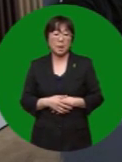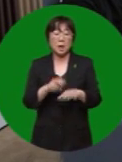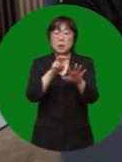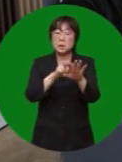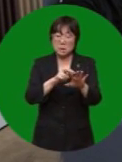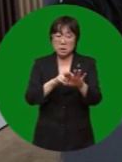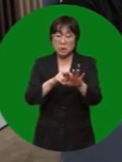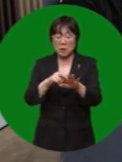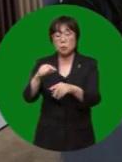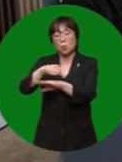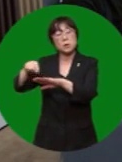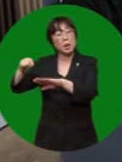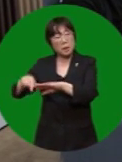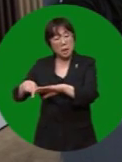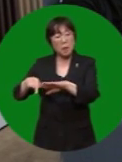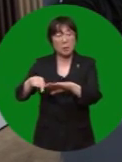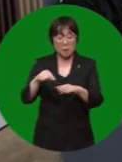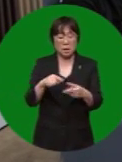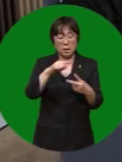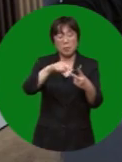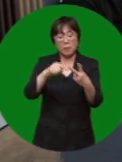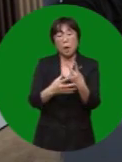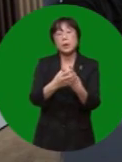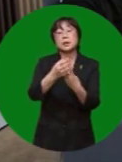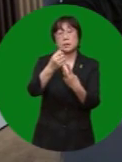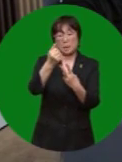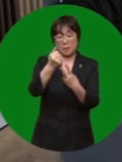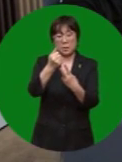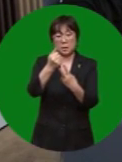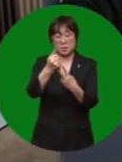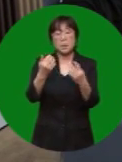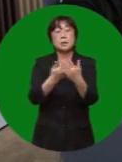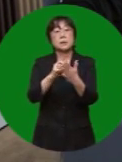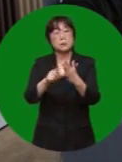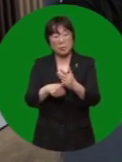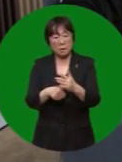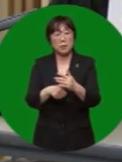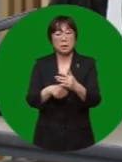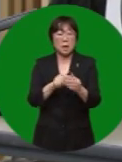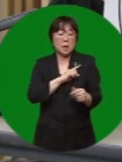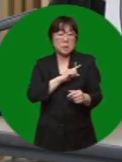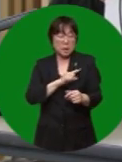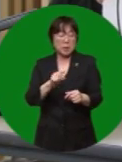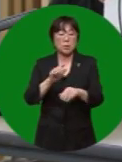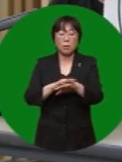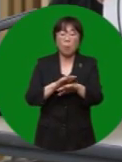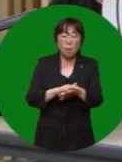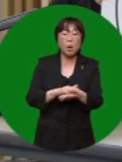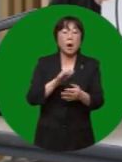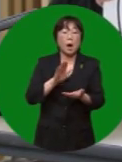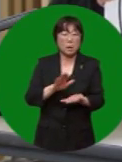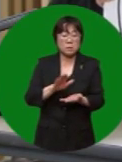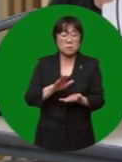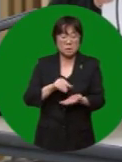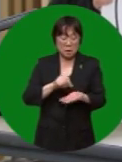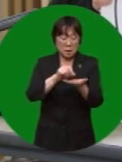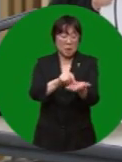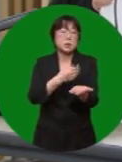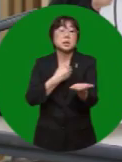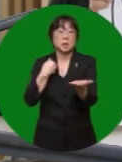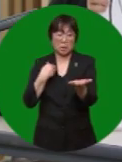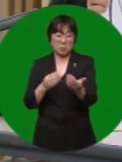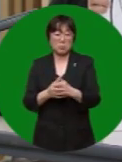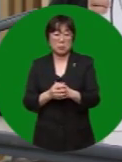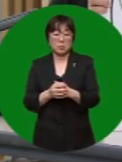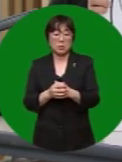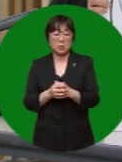断とやっぱ設計っていうのがまず一体になってたら、さっきこういう方法がありますっていうのを提示できるんで、